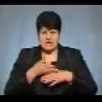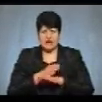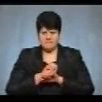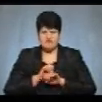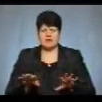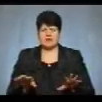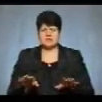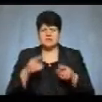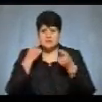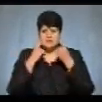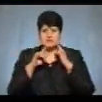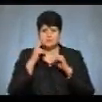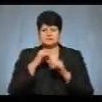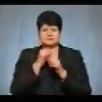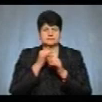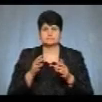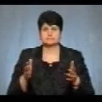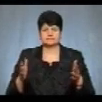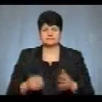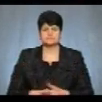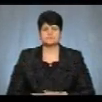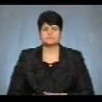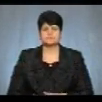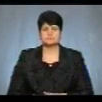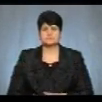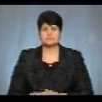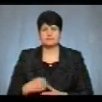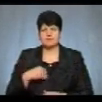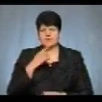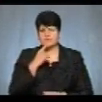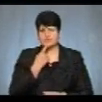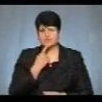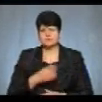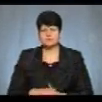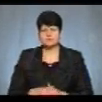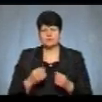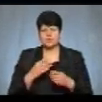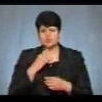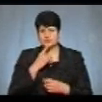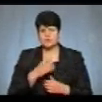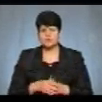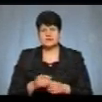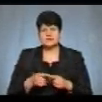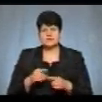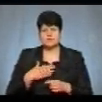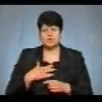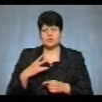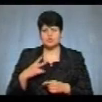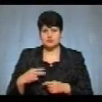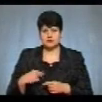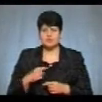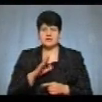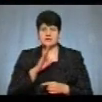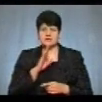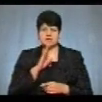розривають. І сльози заливають. Я не можу. Мені важко. Просто важко. Це моя дочка, в мене жінка була